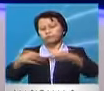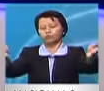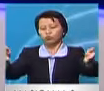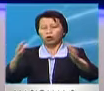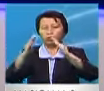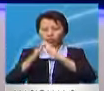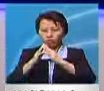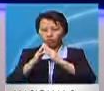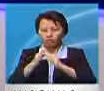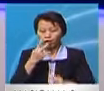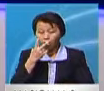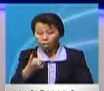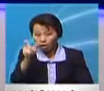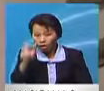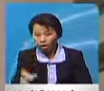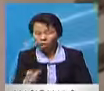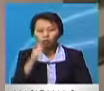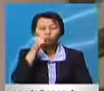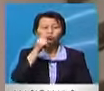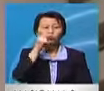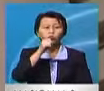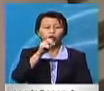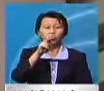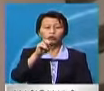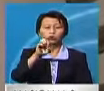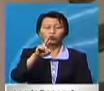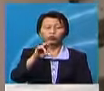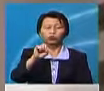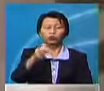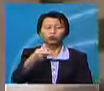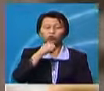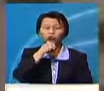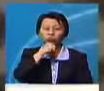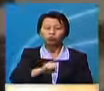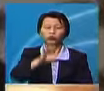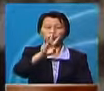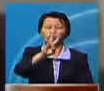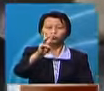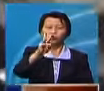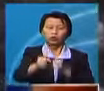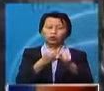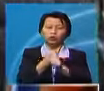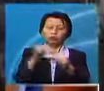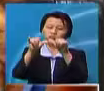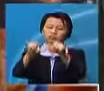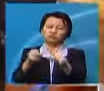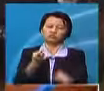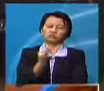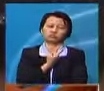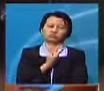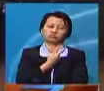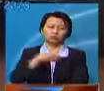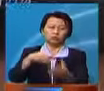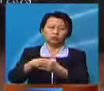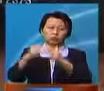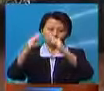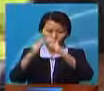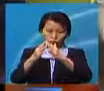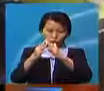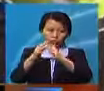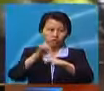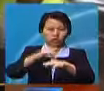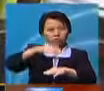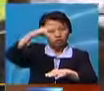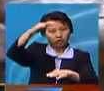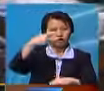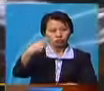berkenaan. Mangsa seorang wanita, Norsiah Marzuki berusia 76 tahun, tinggal seorang diri di unit rumah di